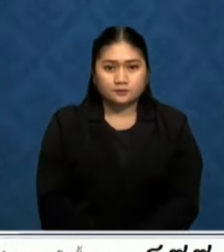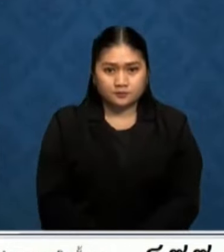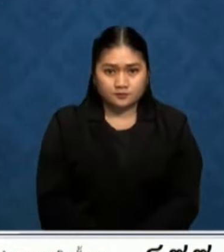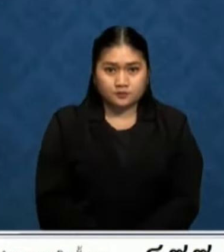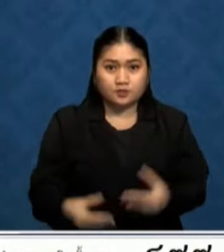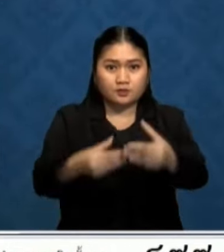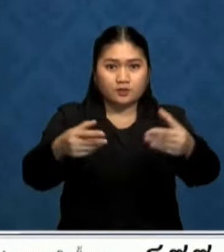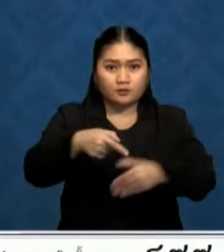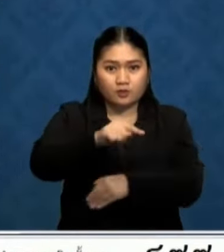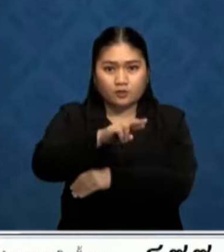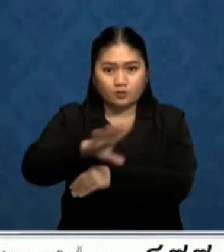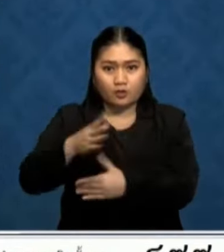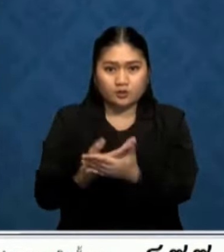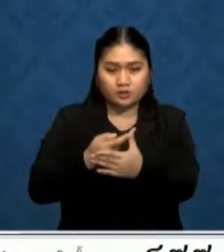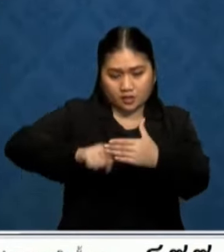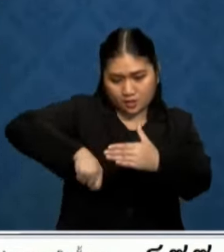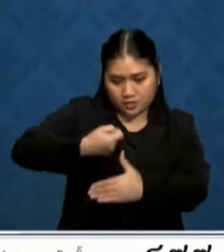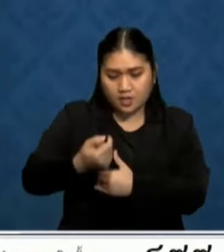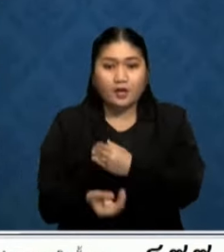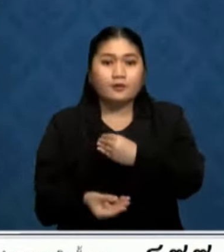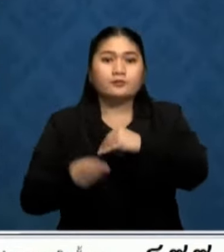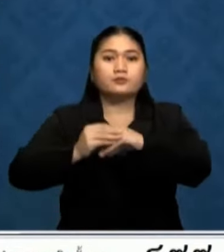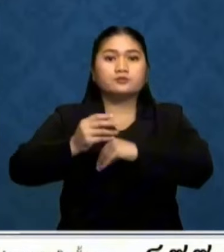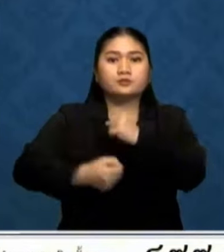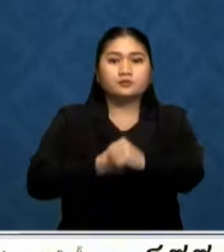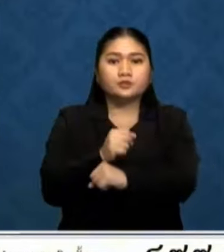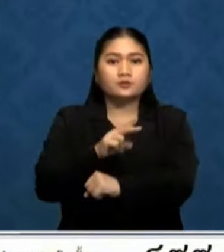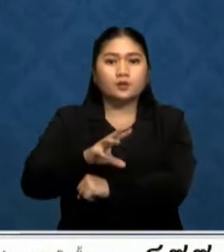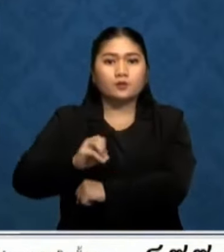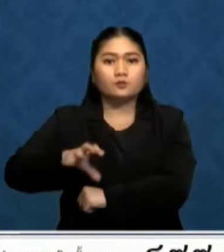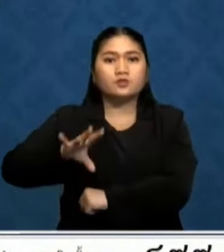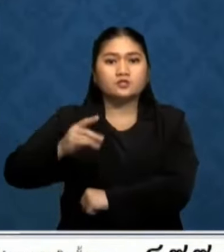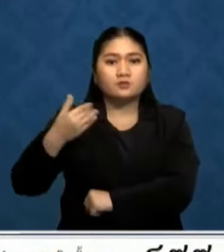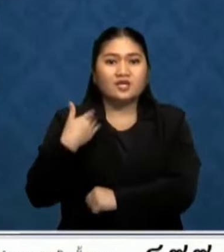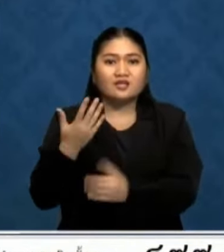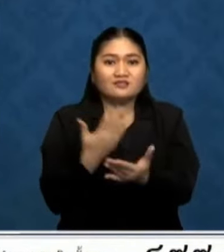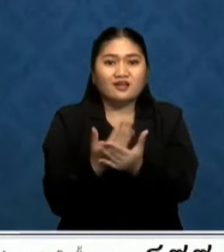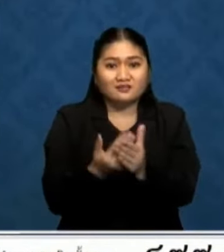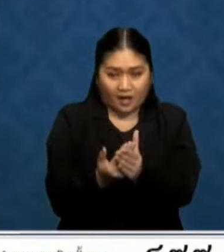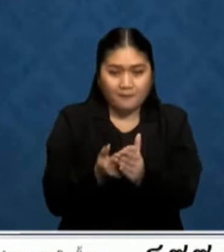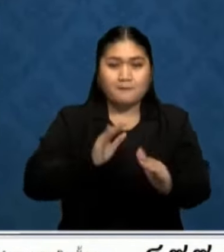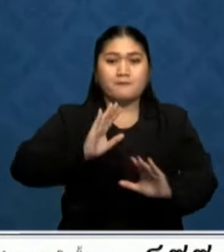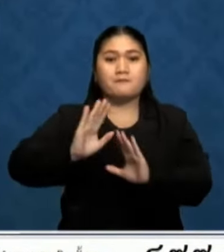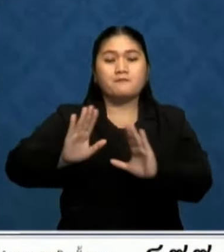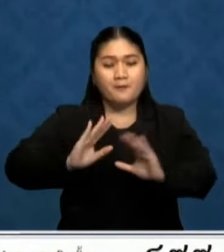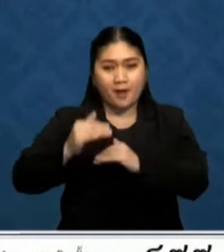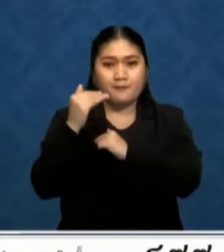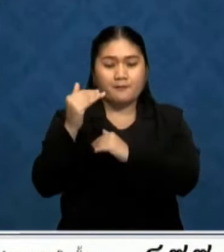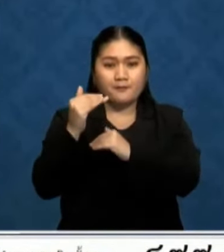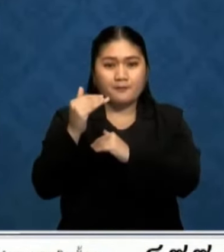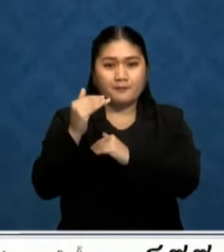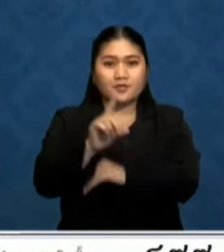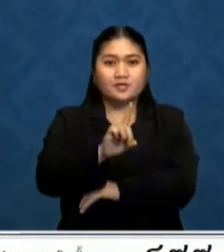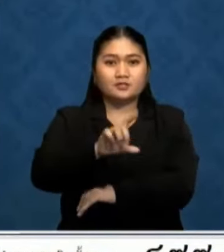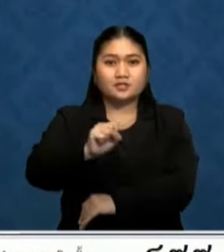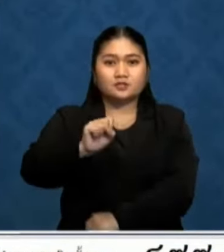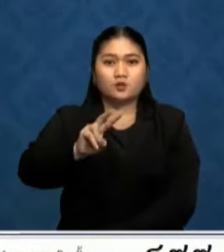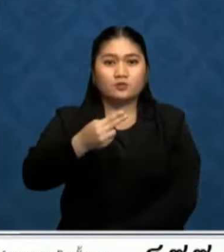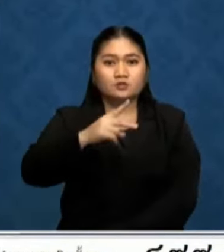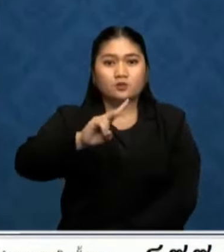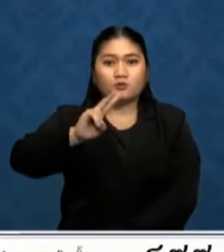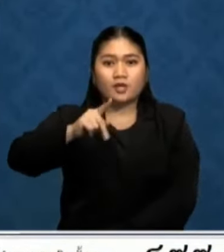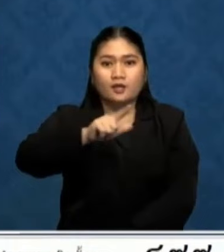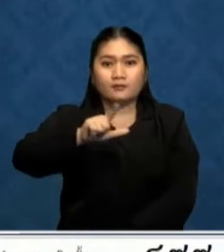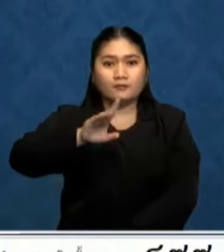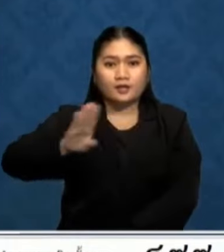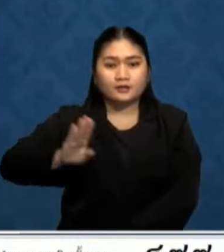รางพระชมดัก็ประมาณรายจายเพิ่มเติมปจำปีก็ประมาณ 2,57มีวงเงินงบประมาณทั้งสิ้น 1,22,000 ลาน